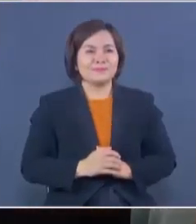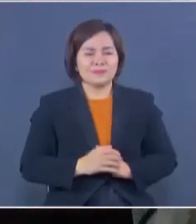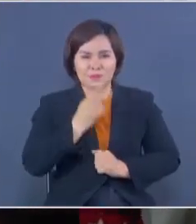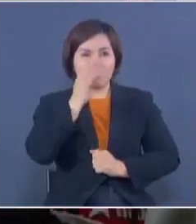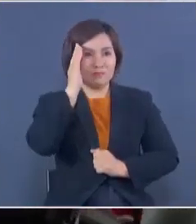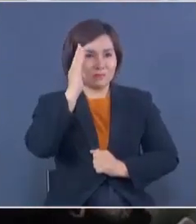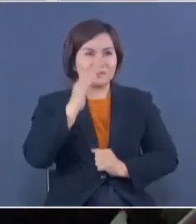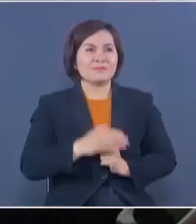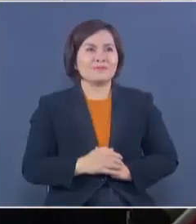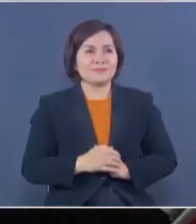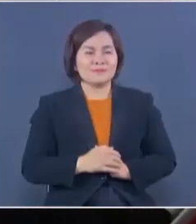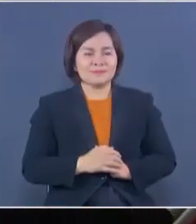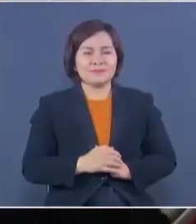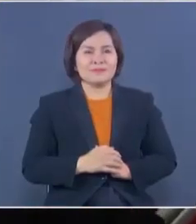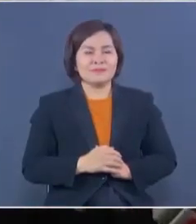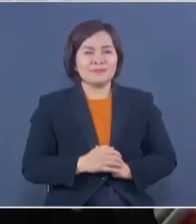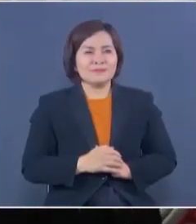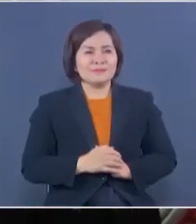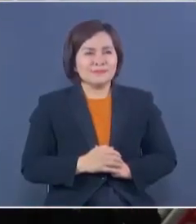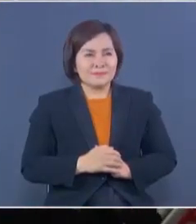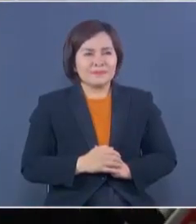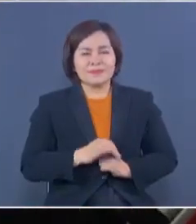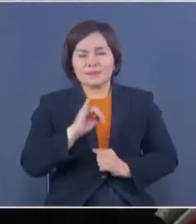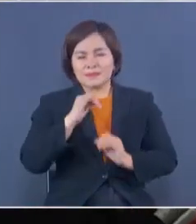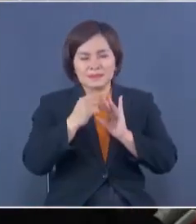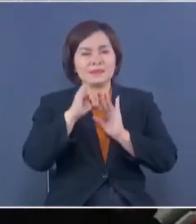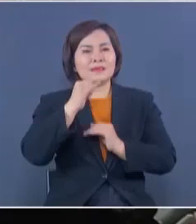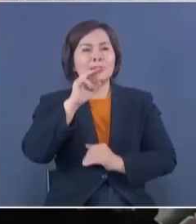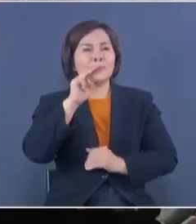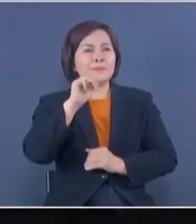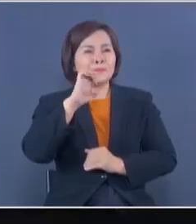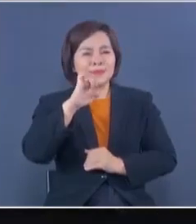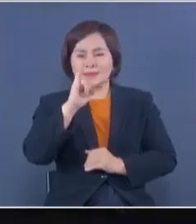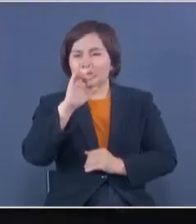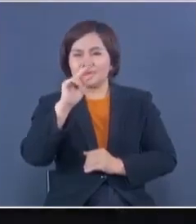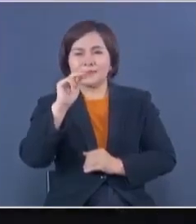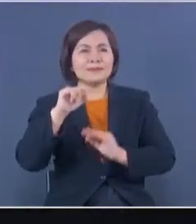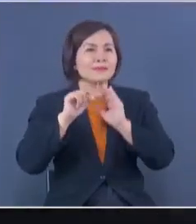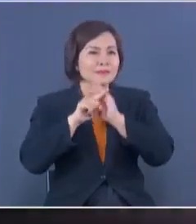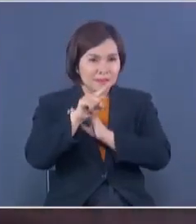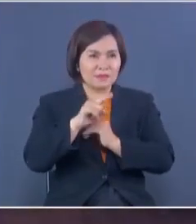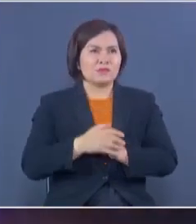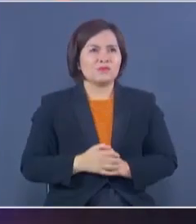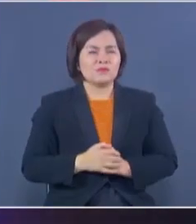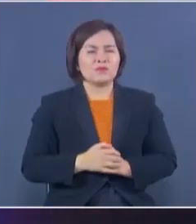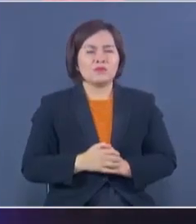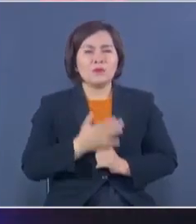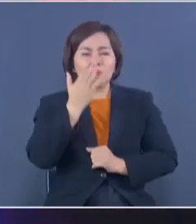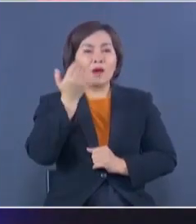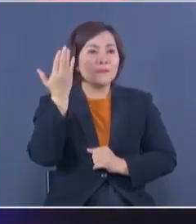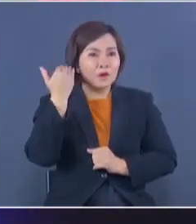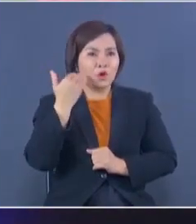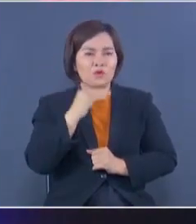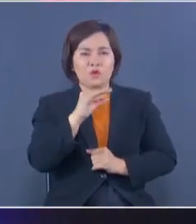นหนุ่มสุดฮอตอย่างเจมีนายโนโรวิทเนี่ยก็ถือว่าเป็นคนรุ่นใหม่ที่น่าเอาแบบอย่างจริงๆนะคะเพราะว่าหลังจากที่เป็นคู่จิ้นของโฟสณั